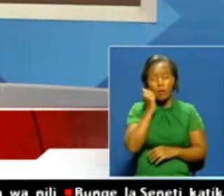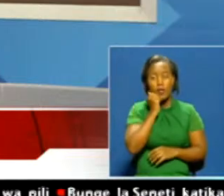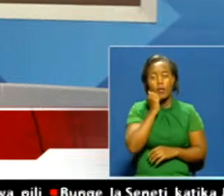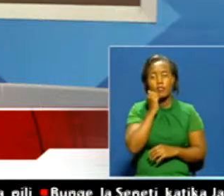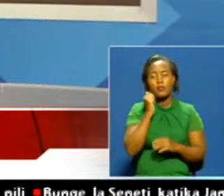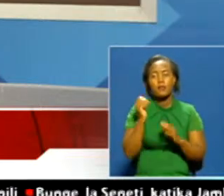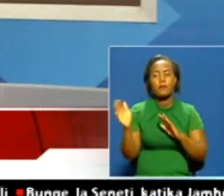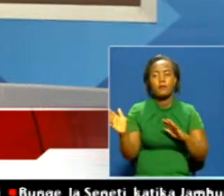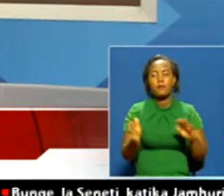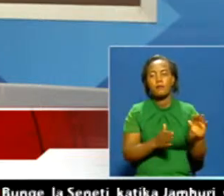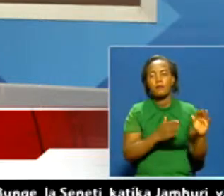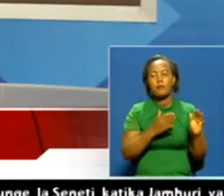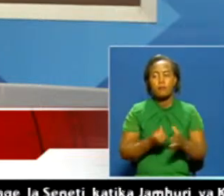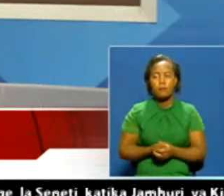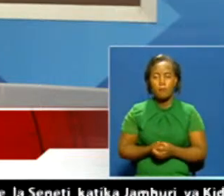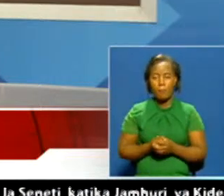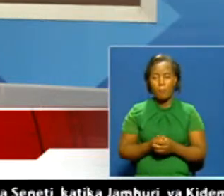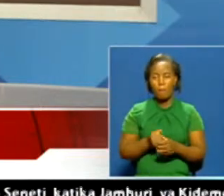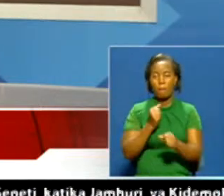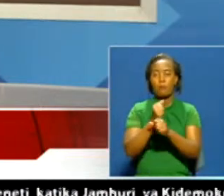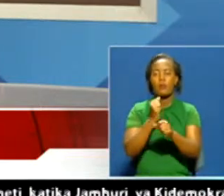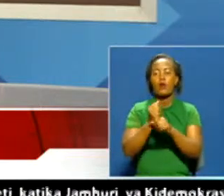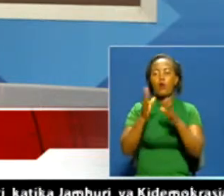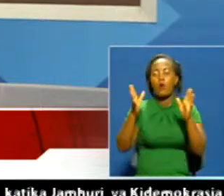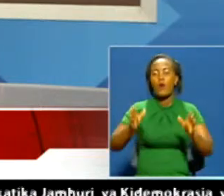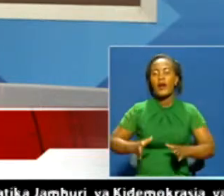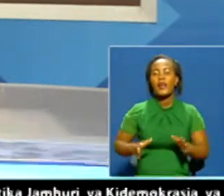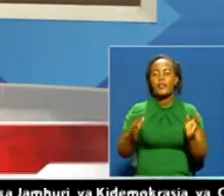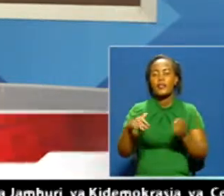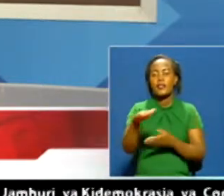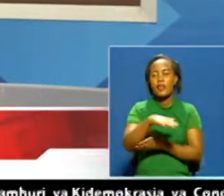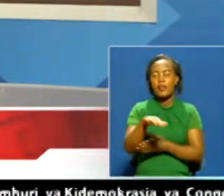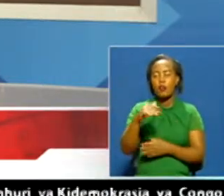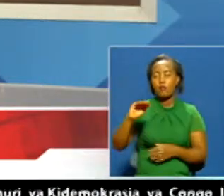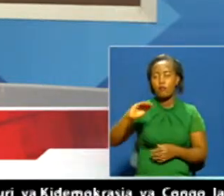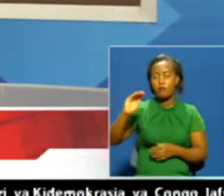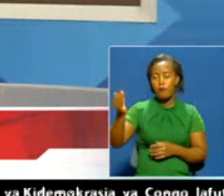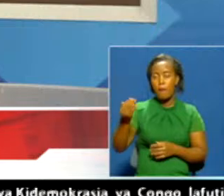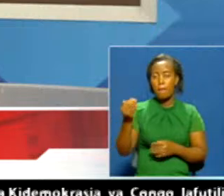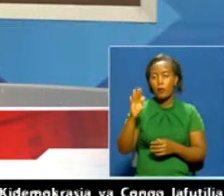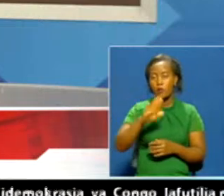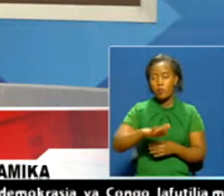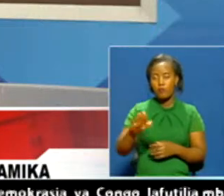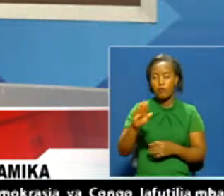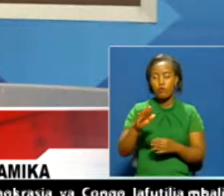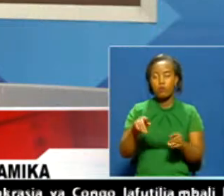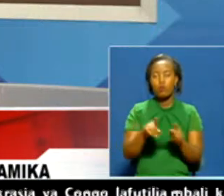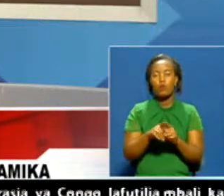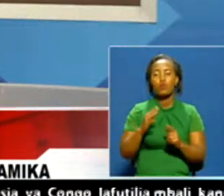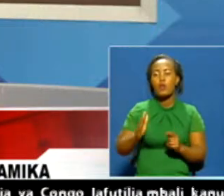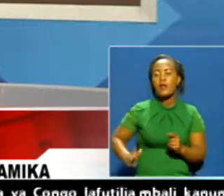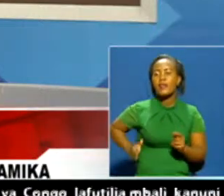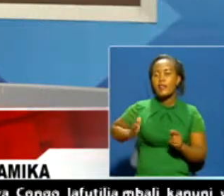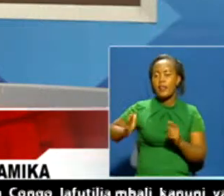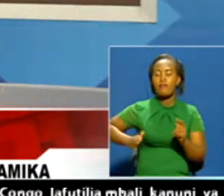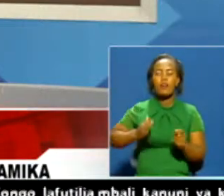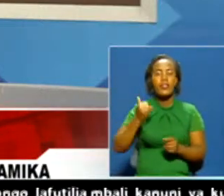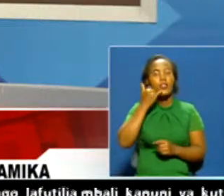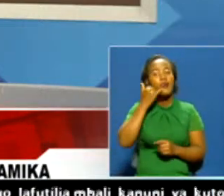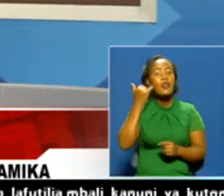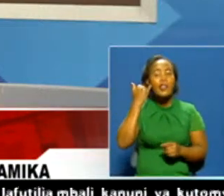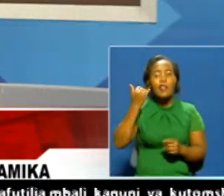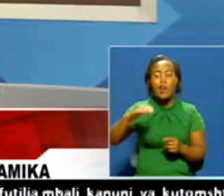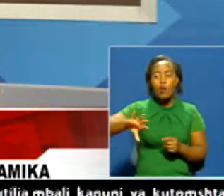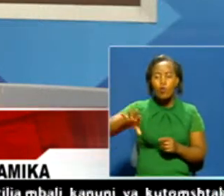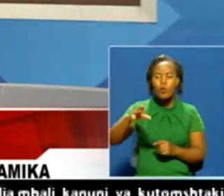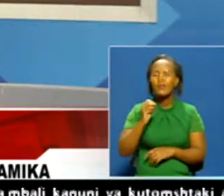Wangeshi. Wakazi wa mitaa ya Mountain View kipenda na Karai huko Naivasha katika kaunti ya Nakuru